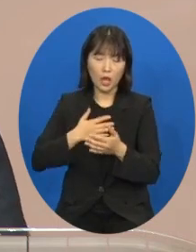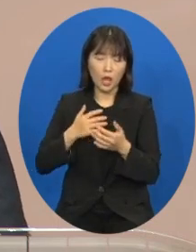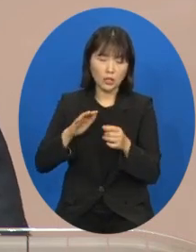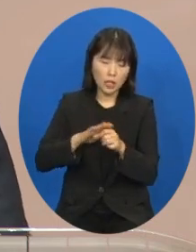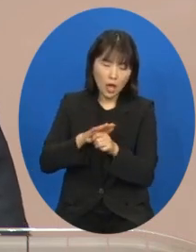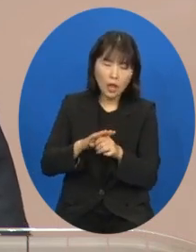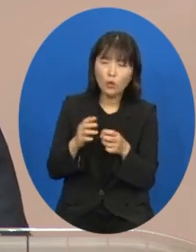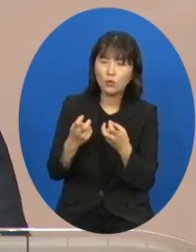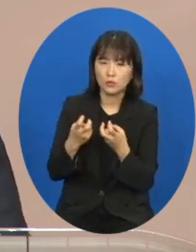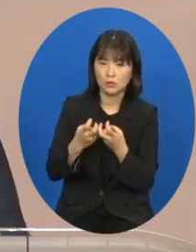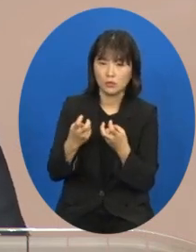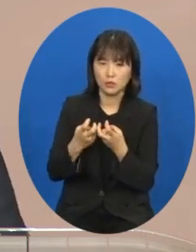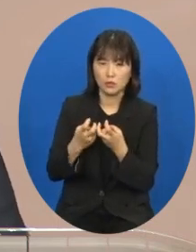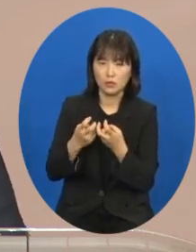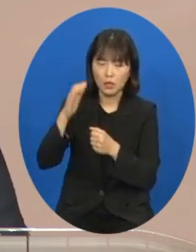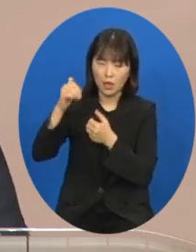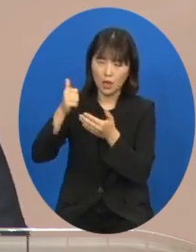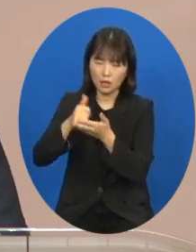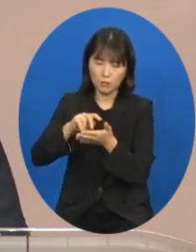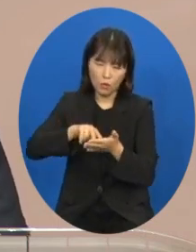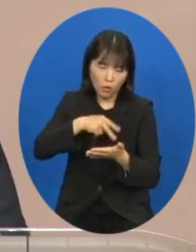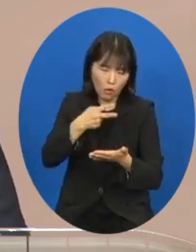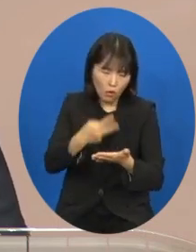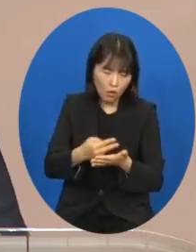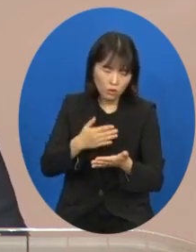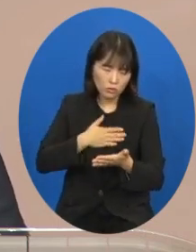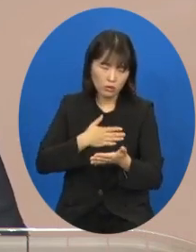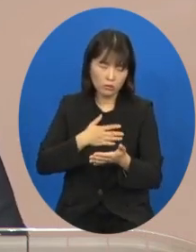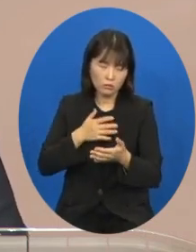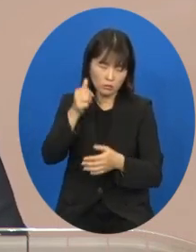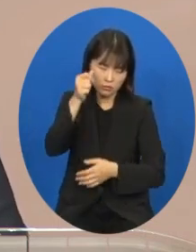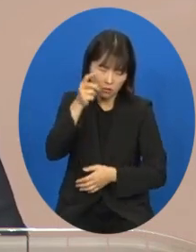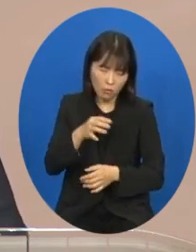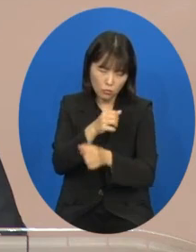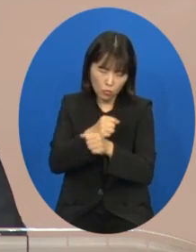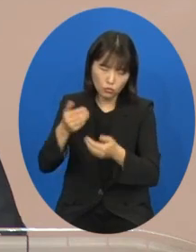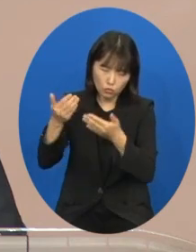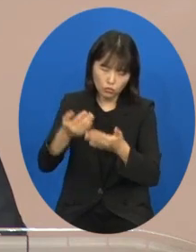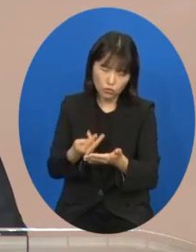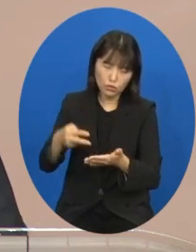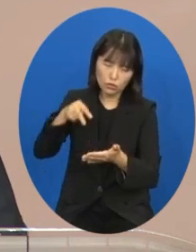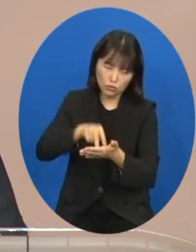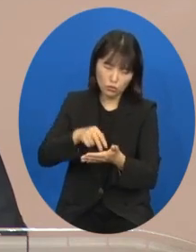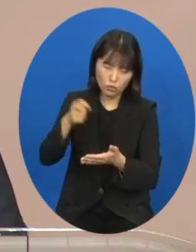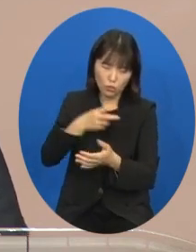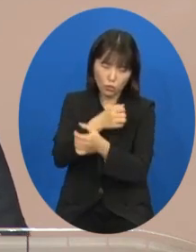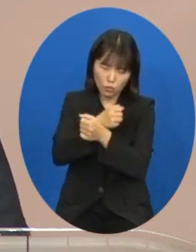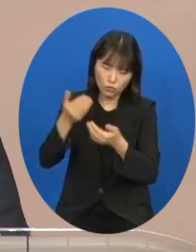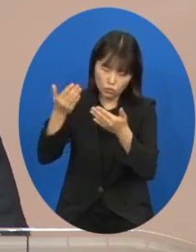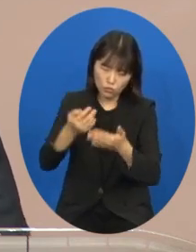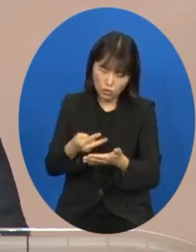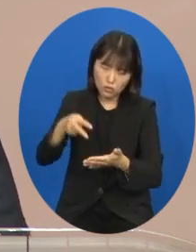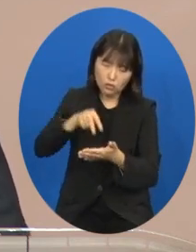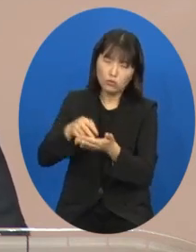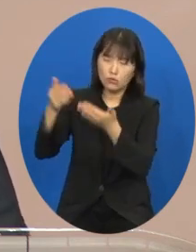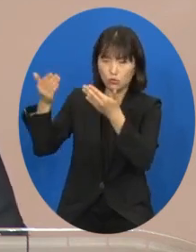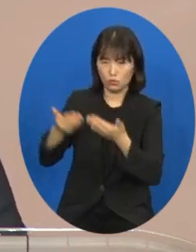사랑하셨는가? 하나님은 넘어지는 저를 수도 없이 용서하시고 일으키시고 또 용서하시고